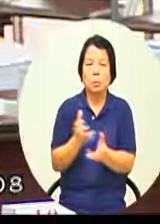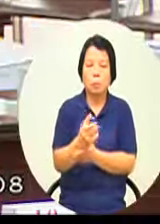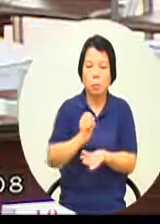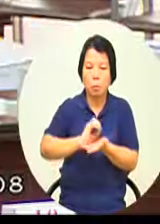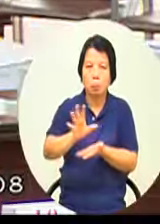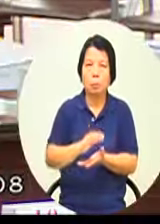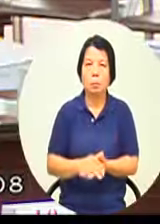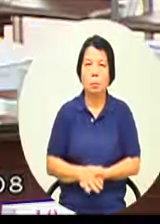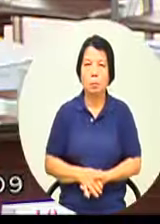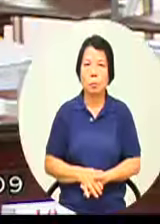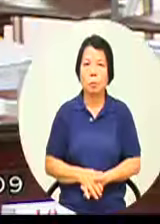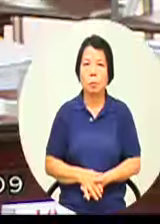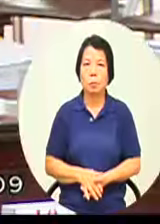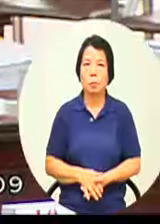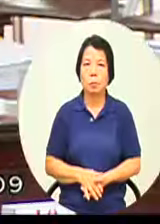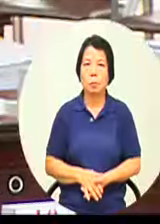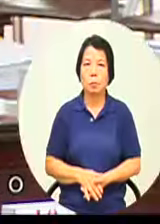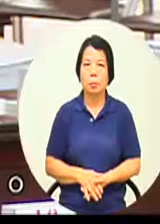告，对不对？吼。